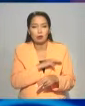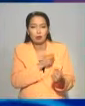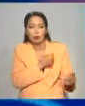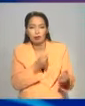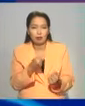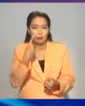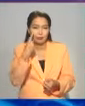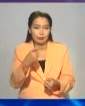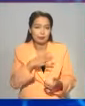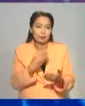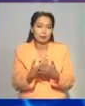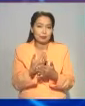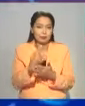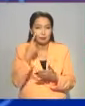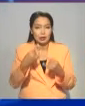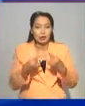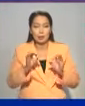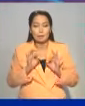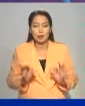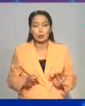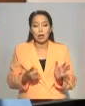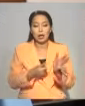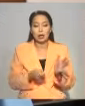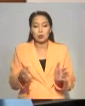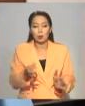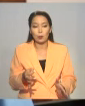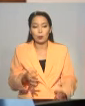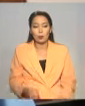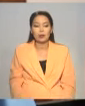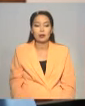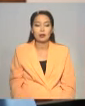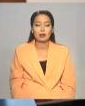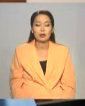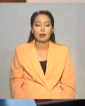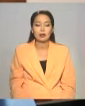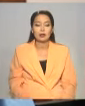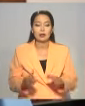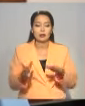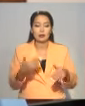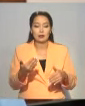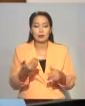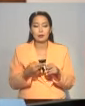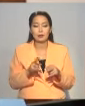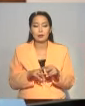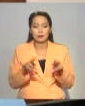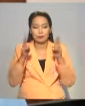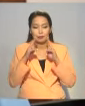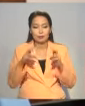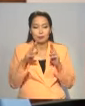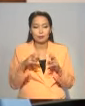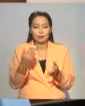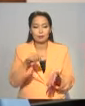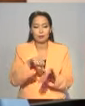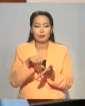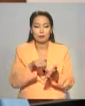нашему телеканалу в прокуратуре Карагандинской области. Процесс расследования еще затягивается также и из-за